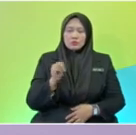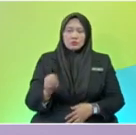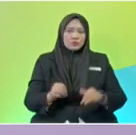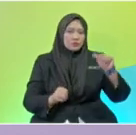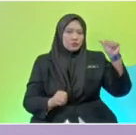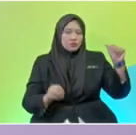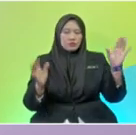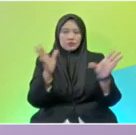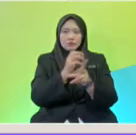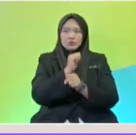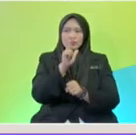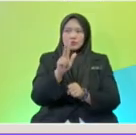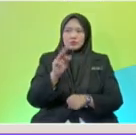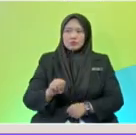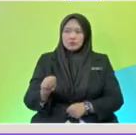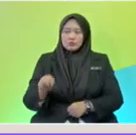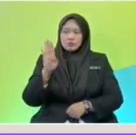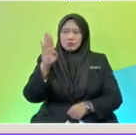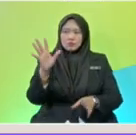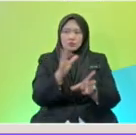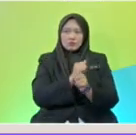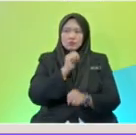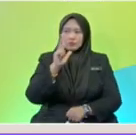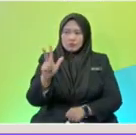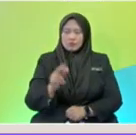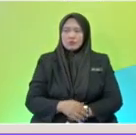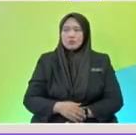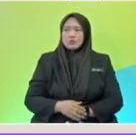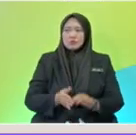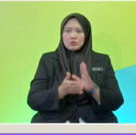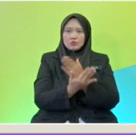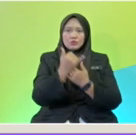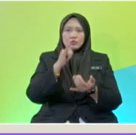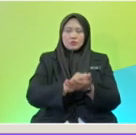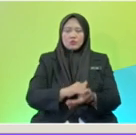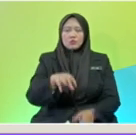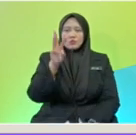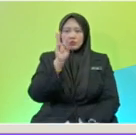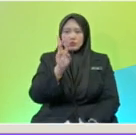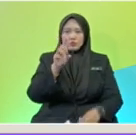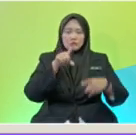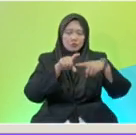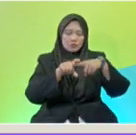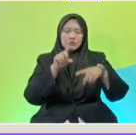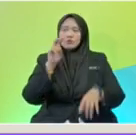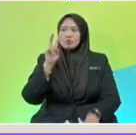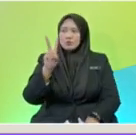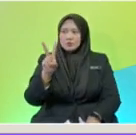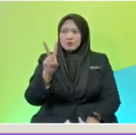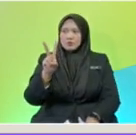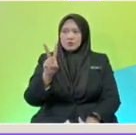jadi kita boleh buat satu aja matematika bahagia yaitu 6 bahagi dua orang tadi